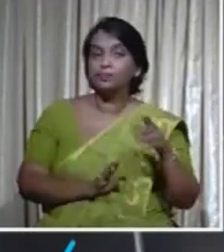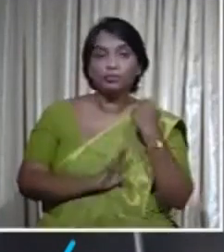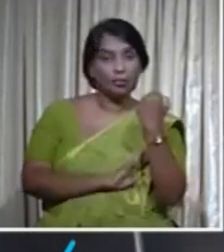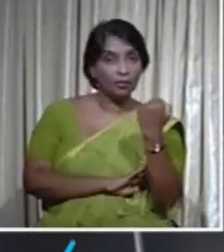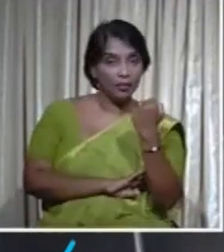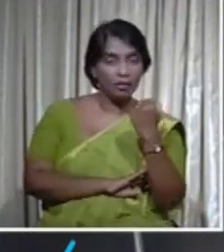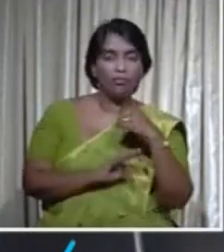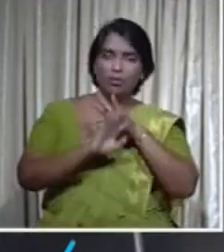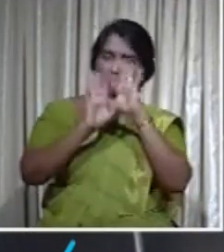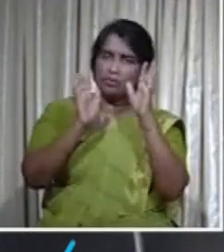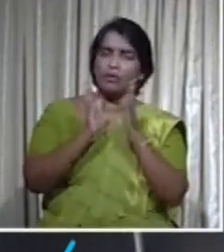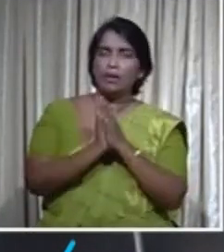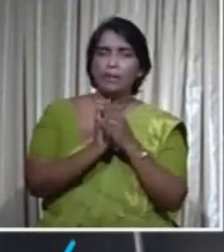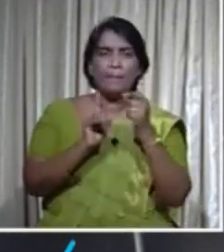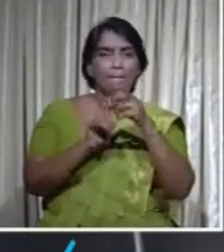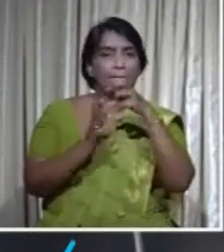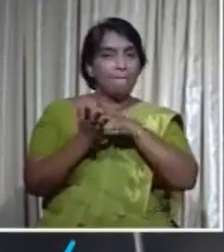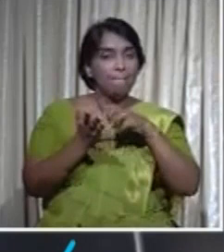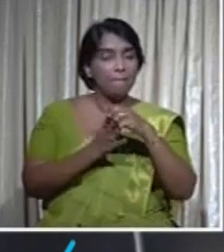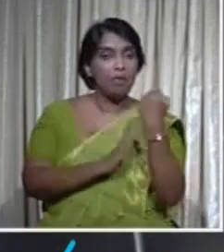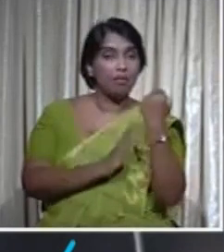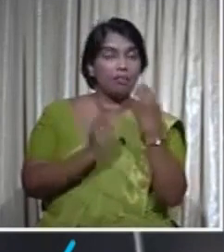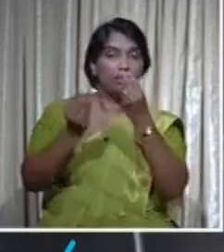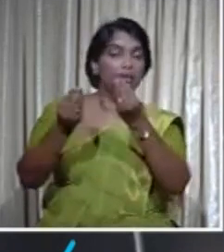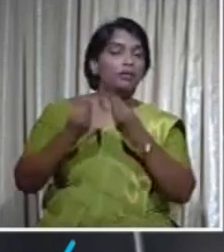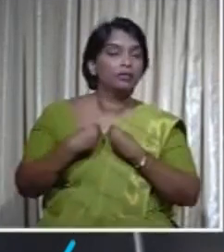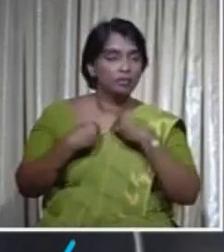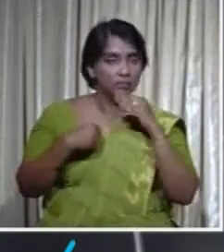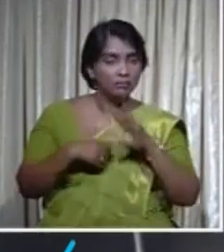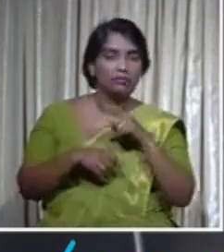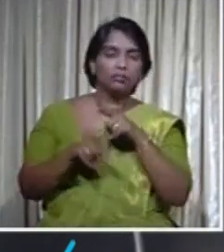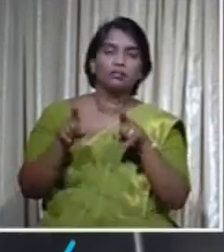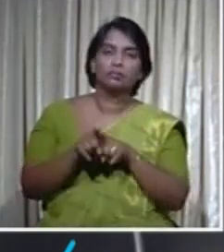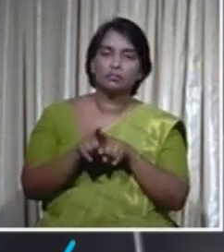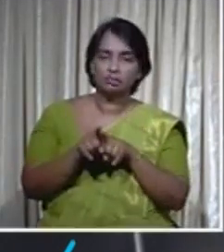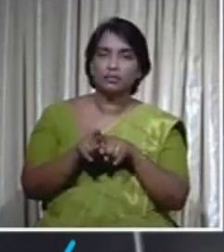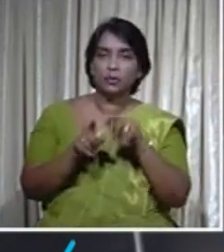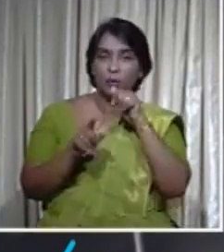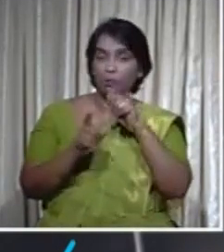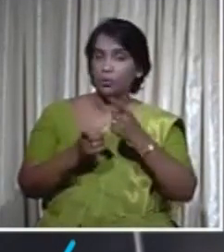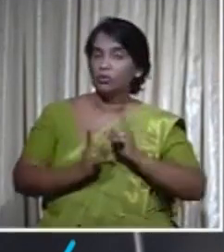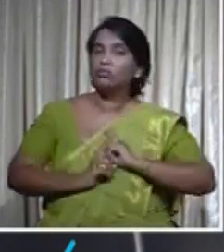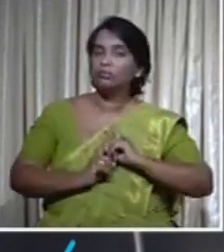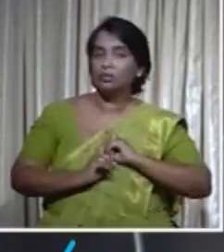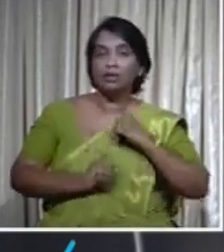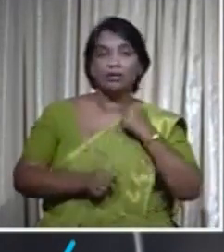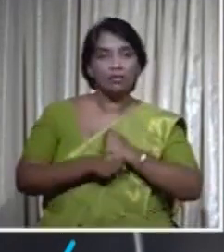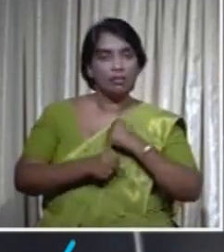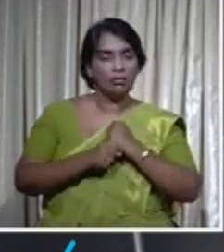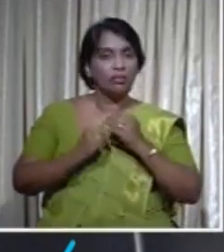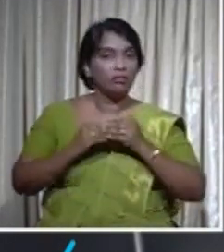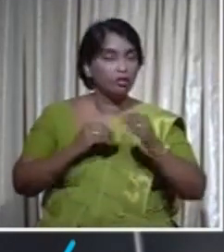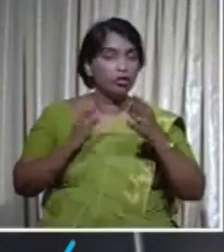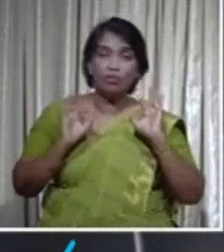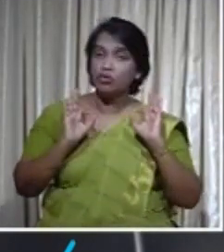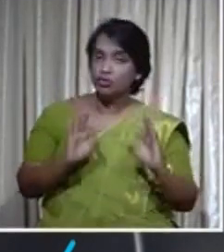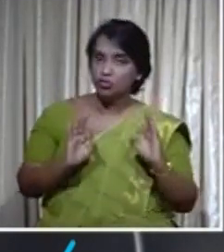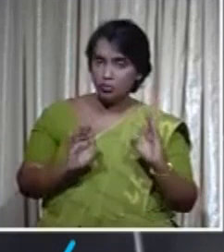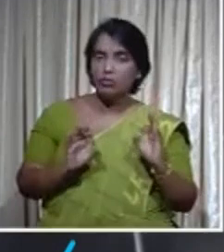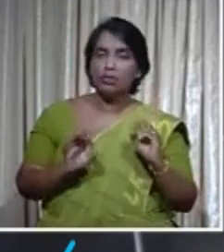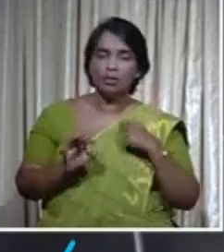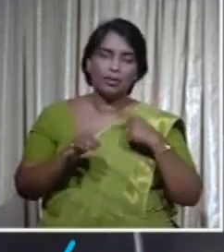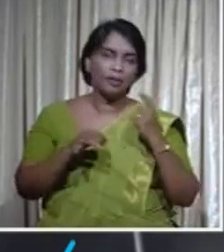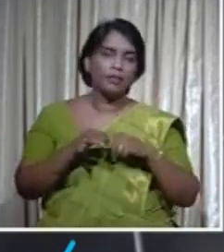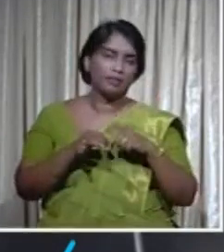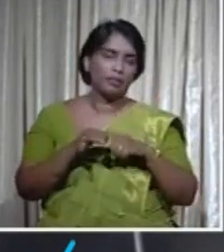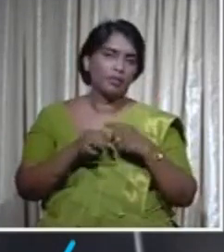முழுமையாக கொடுக்கப்படுகின்ற ஒரு நிலையையும் இந்த அரசு செய்ய தயாராக இருக்கிறதா என்ற கேள்வியை தான் நான்